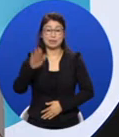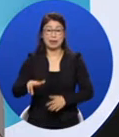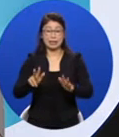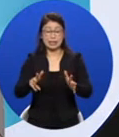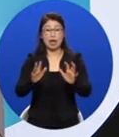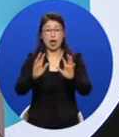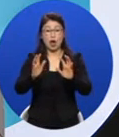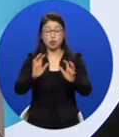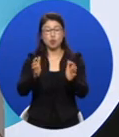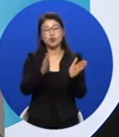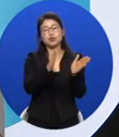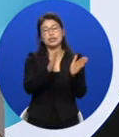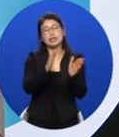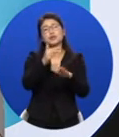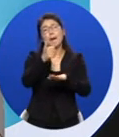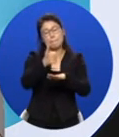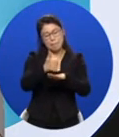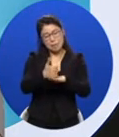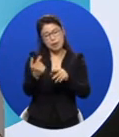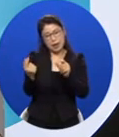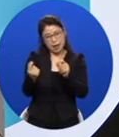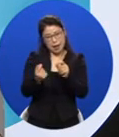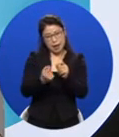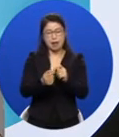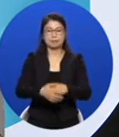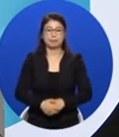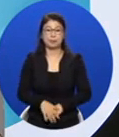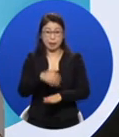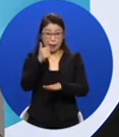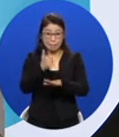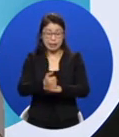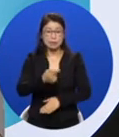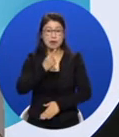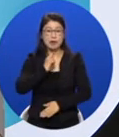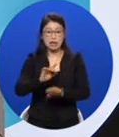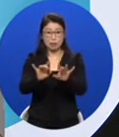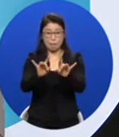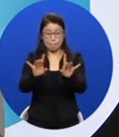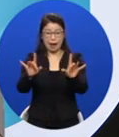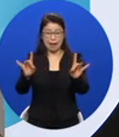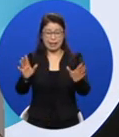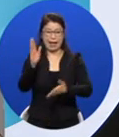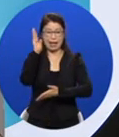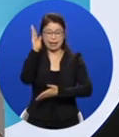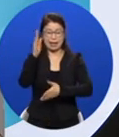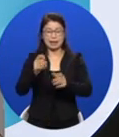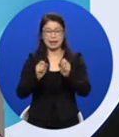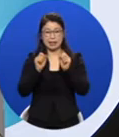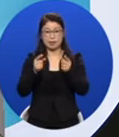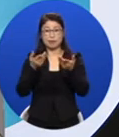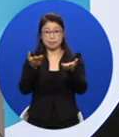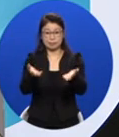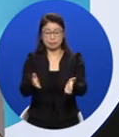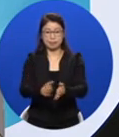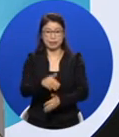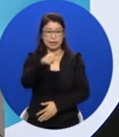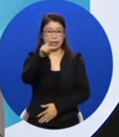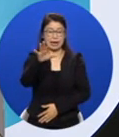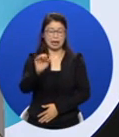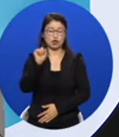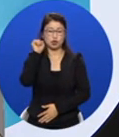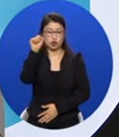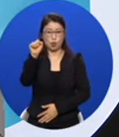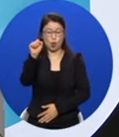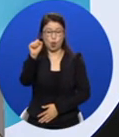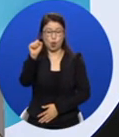토론을 정리해야 될 시간이 됐습니다. 마지막으로 1분씩 마무리 발언 기회를 드리겠습니다. 강지용